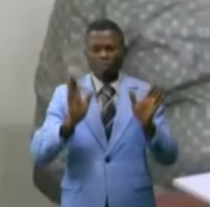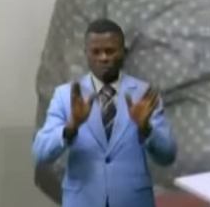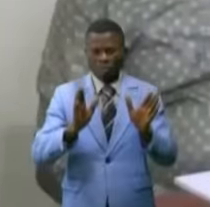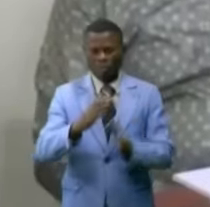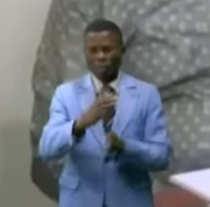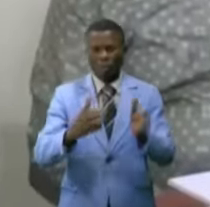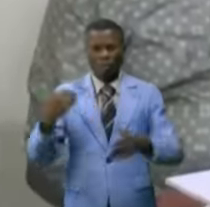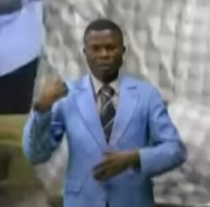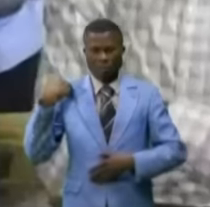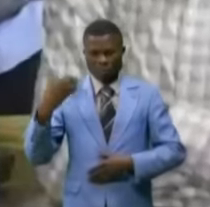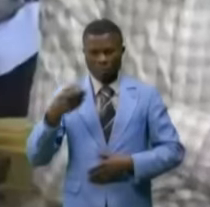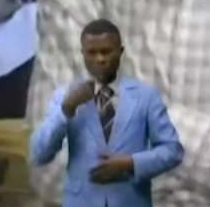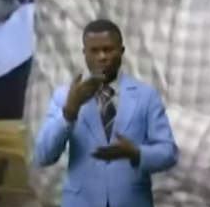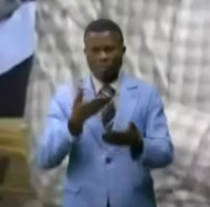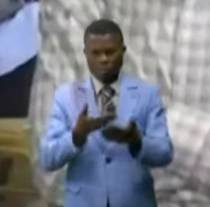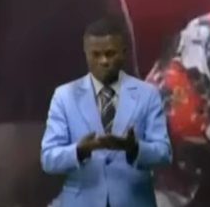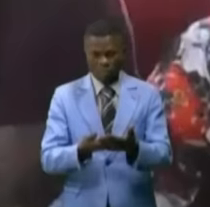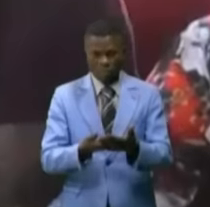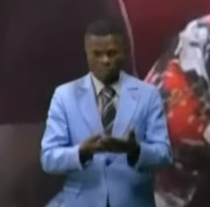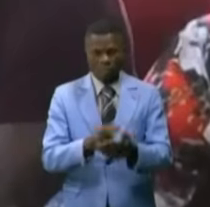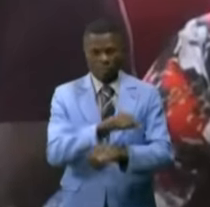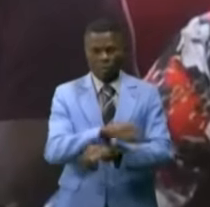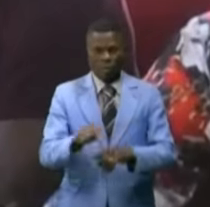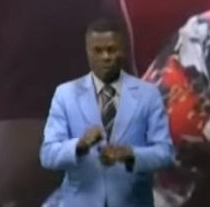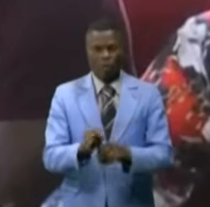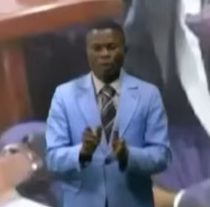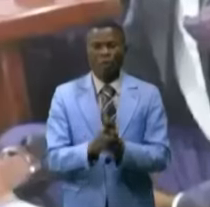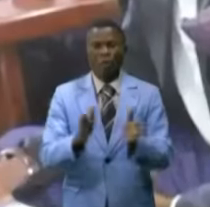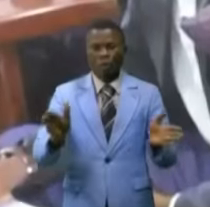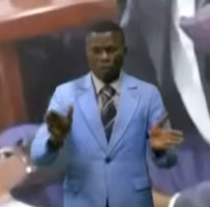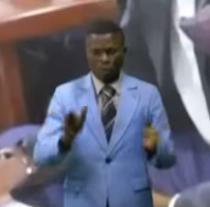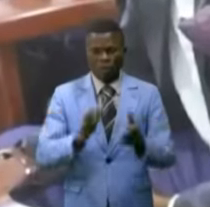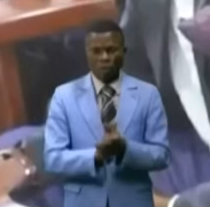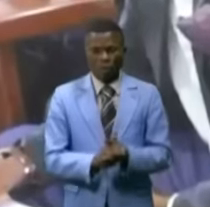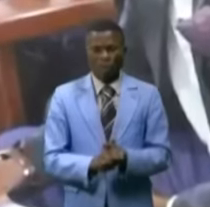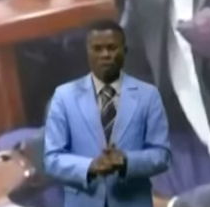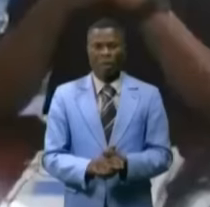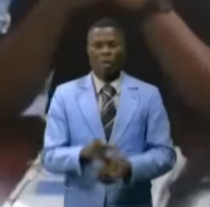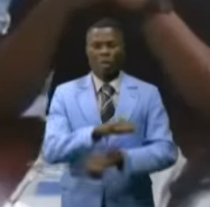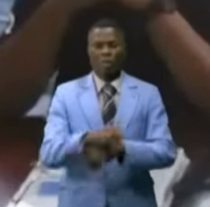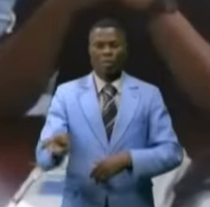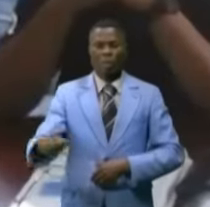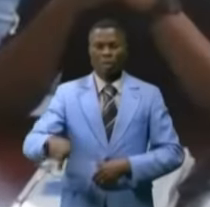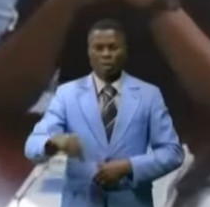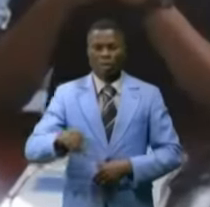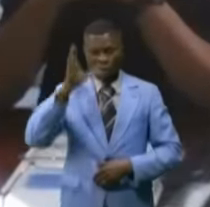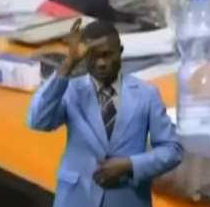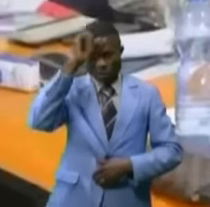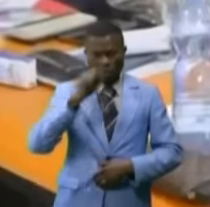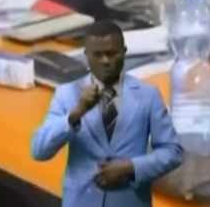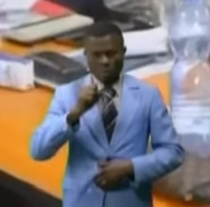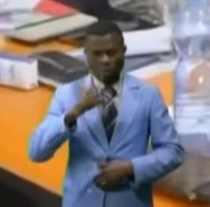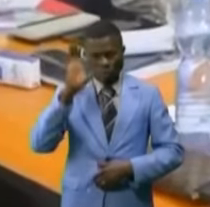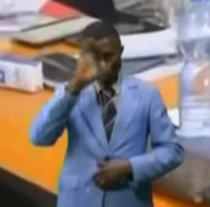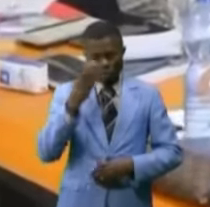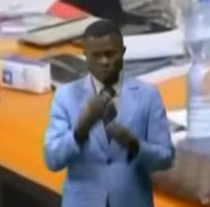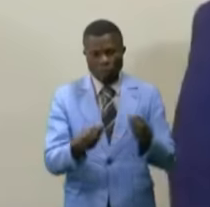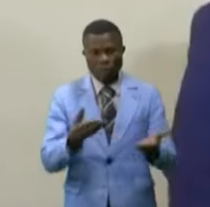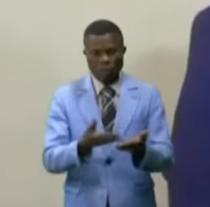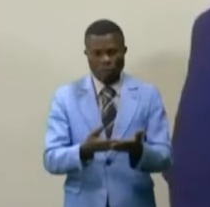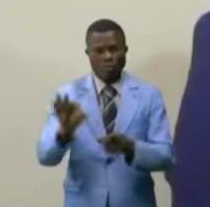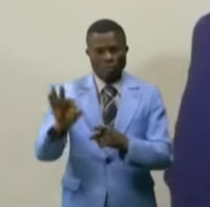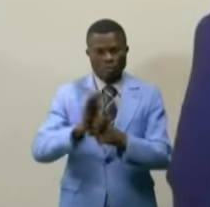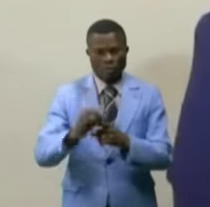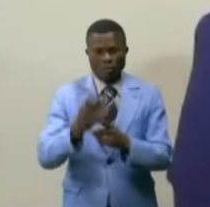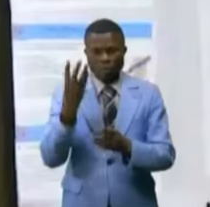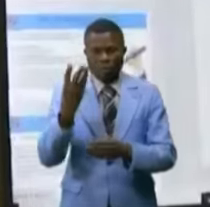au cœur de l'action de la haute hiérarchie de la Direction générale des douanes et assises et la Direction provinciale du Grand Bandundu en fait son cheval de bataille. Ça s'est fait qu'une formation